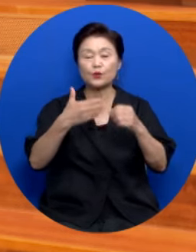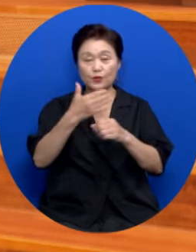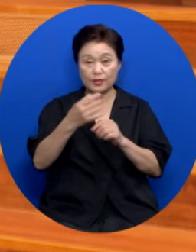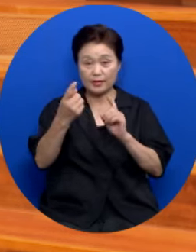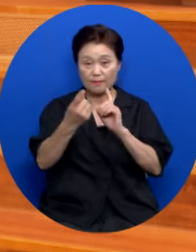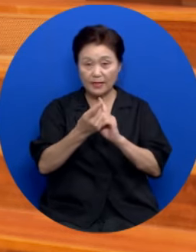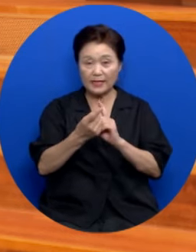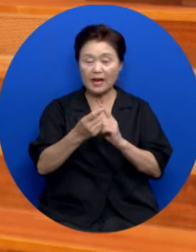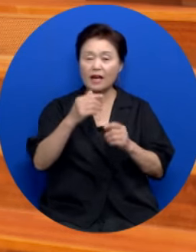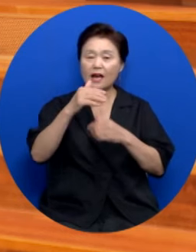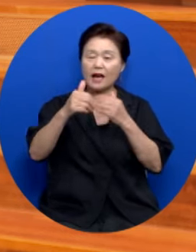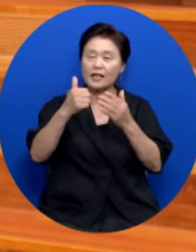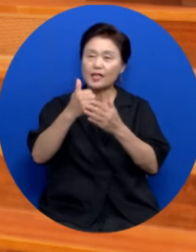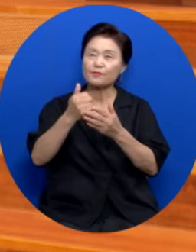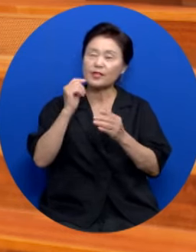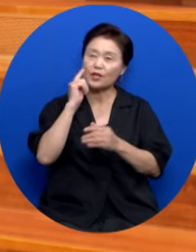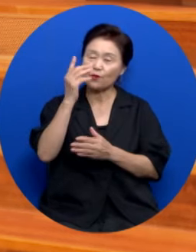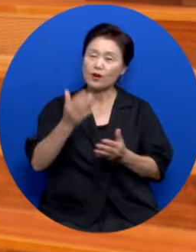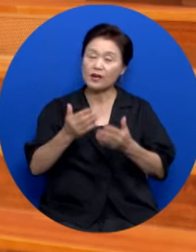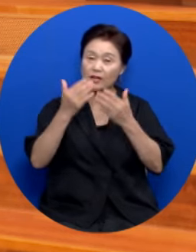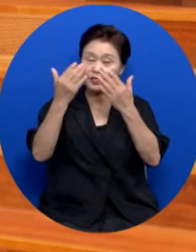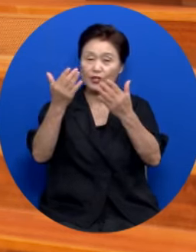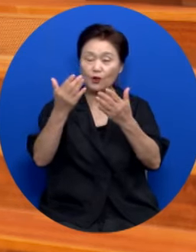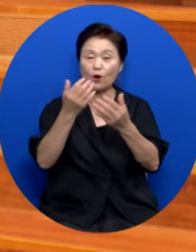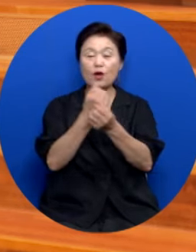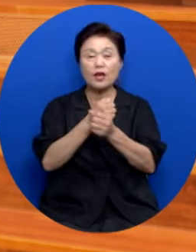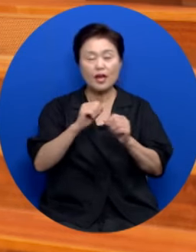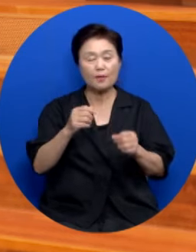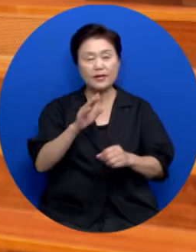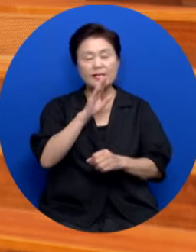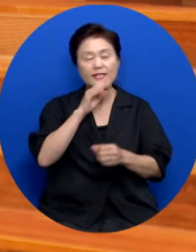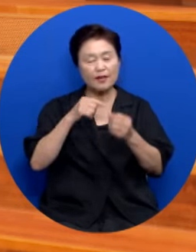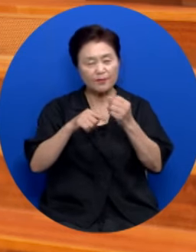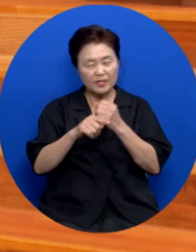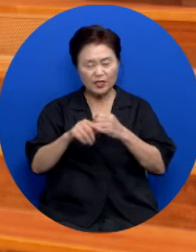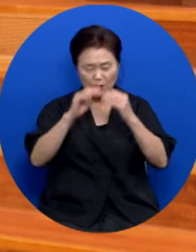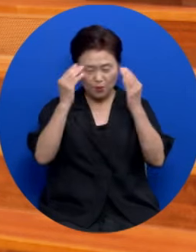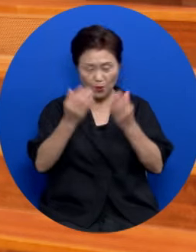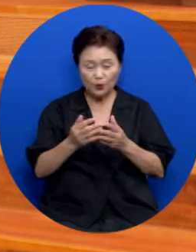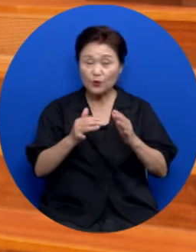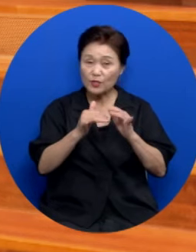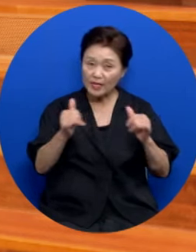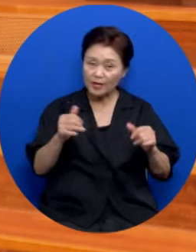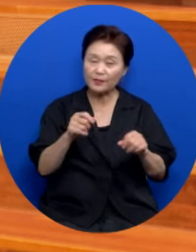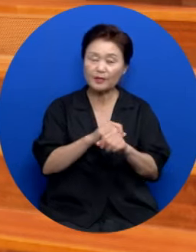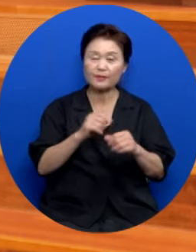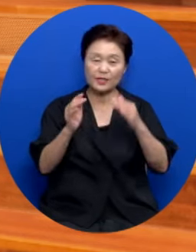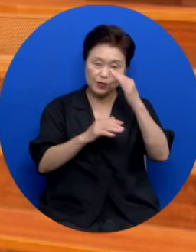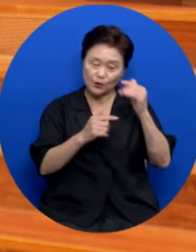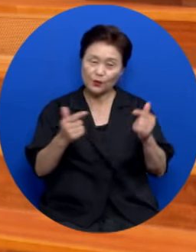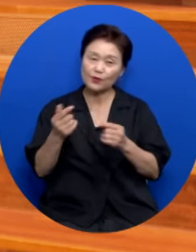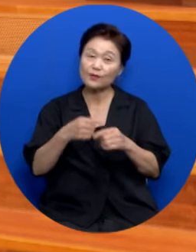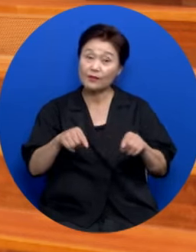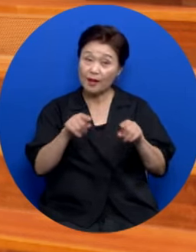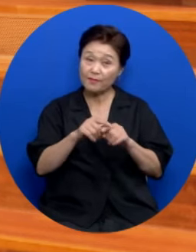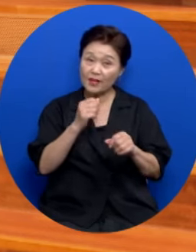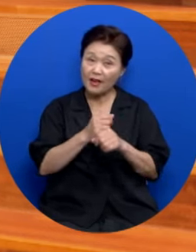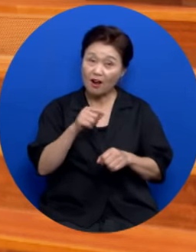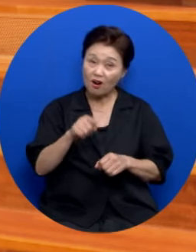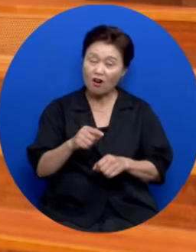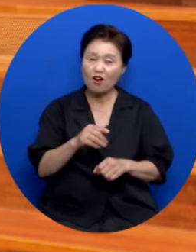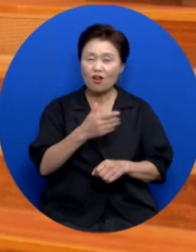찬양으로 하나님께 영광 올려드리고 광복의 참뜻을 온 국민들 또 특별히 우리 교인들과 함께 나눈 것은